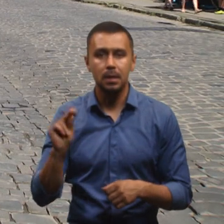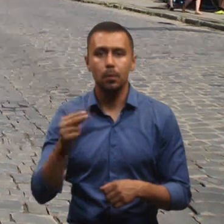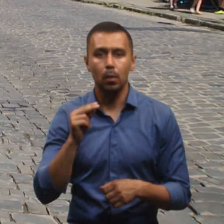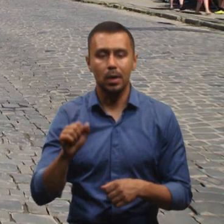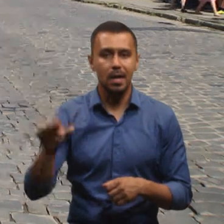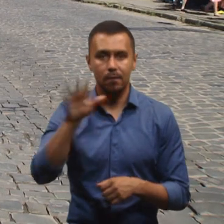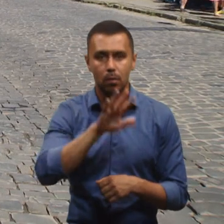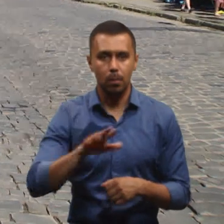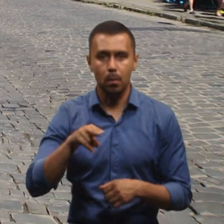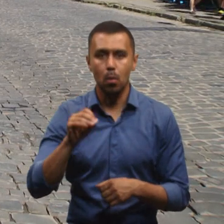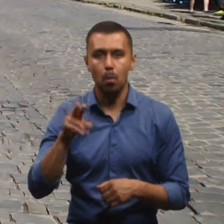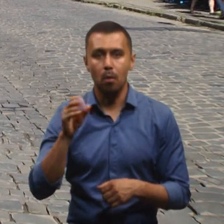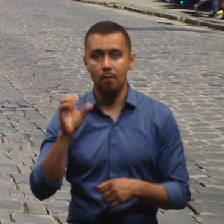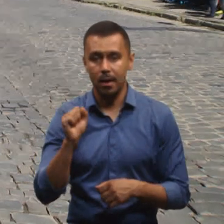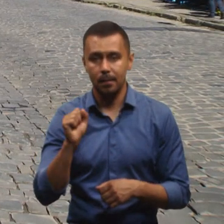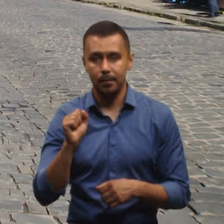чемпіонка Європи Попова Ірина,